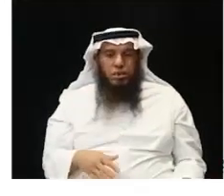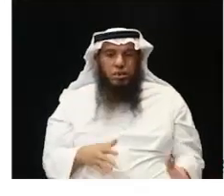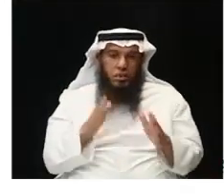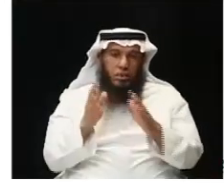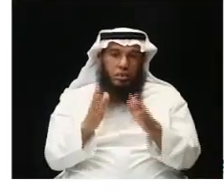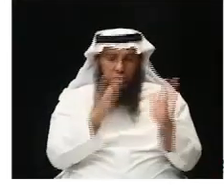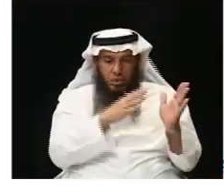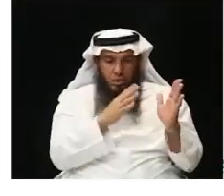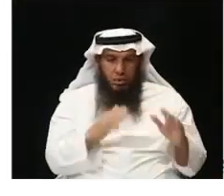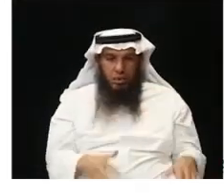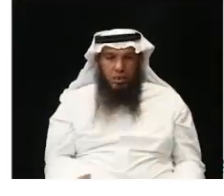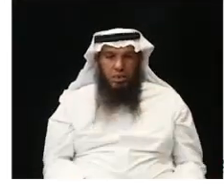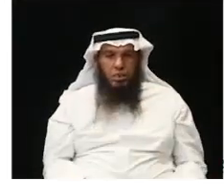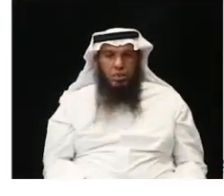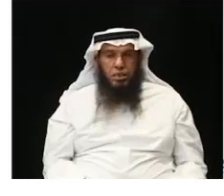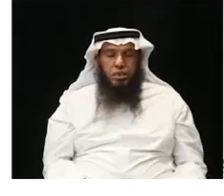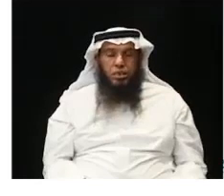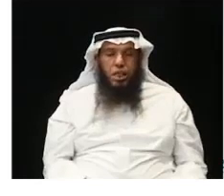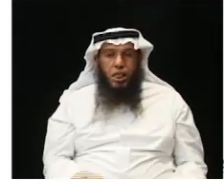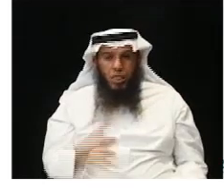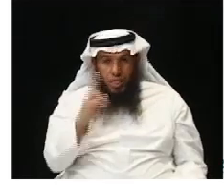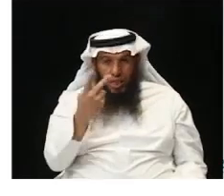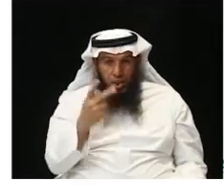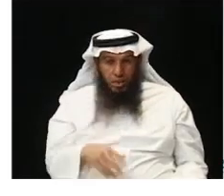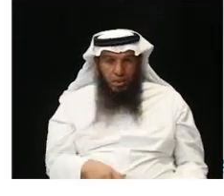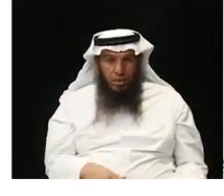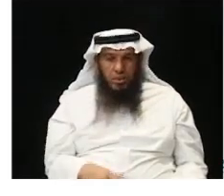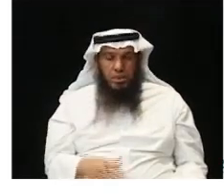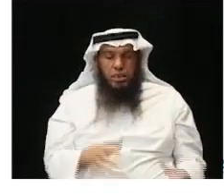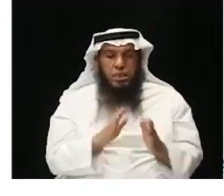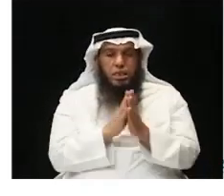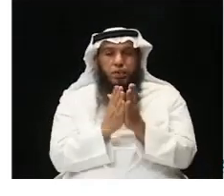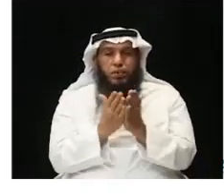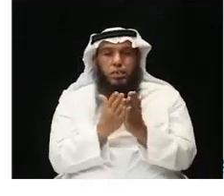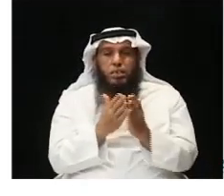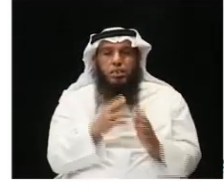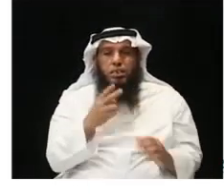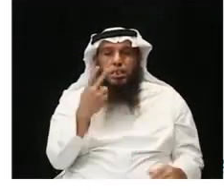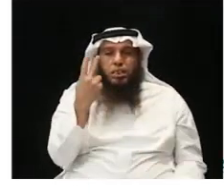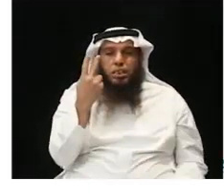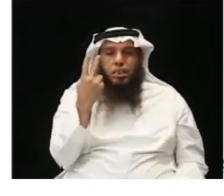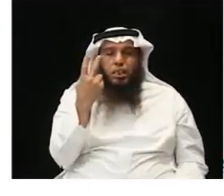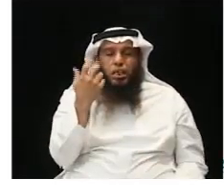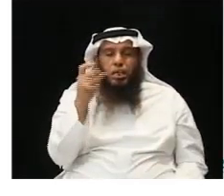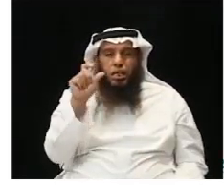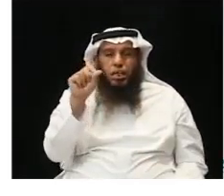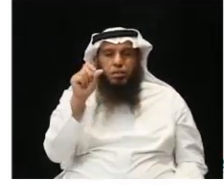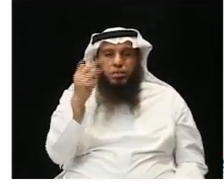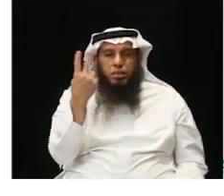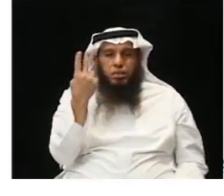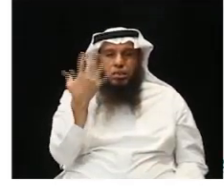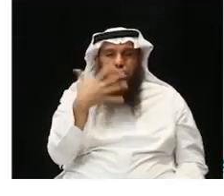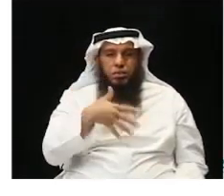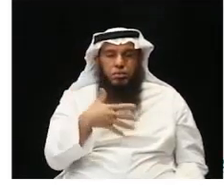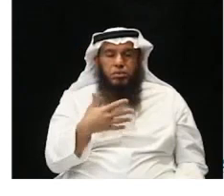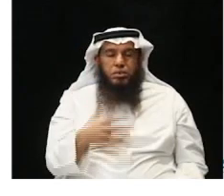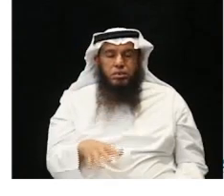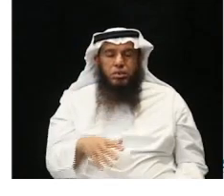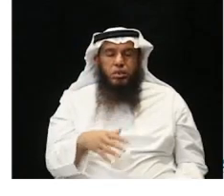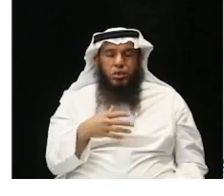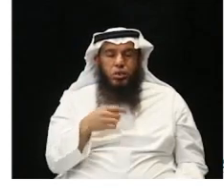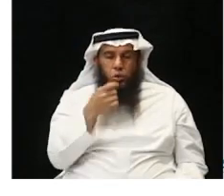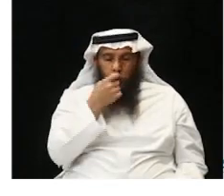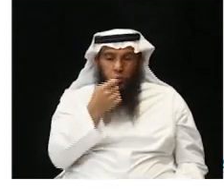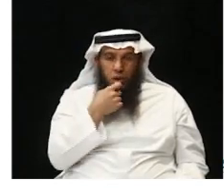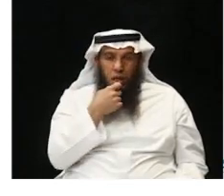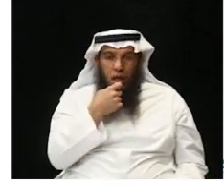المقطع الذي يليه هو رقم 12، صفحة 50 إلى 52. أيضا تكلم الله سبحانه وتعالى على القرآن،